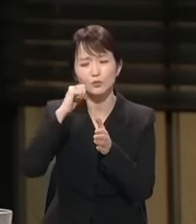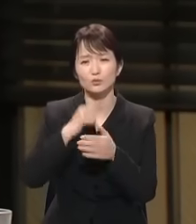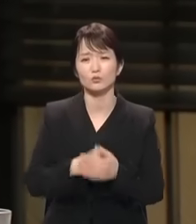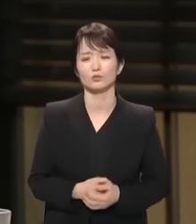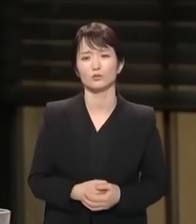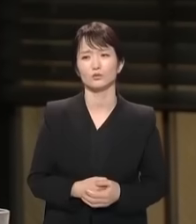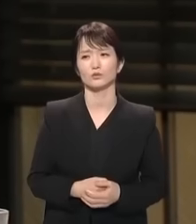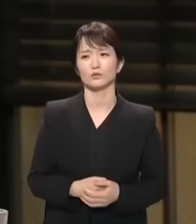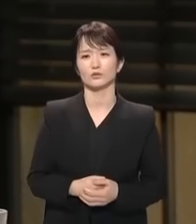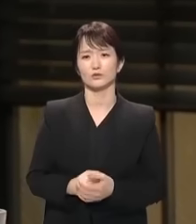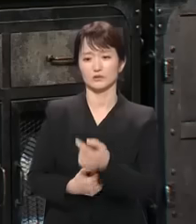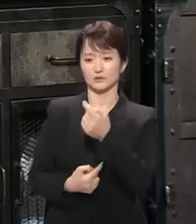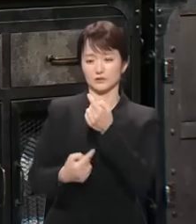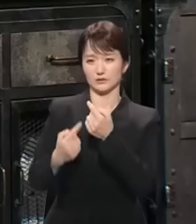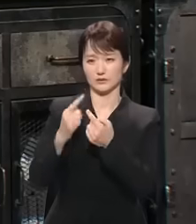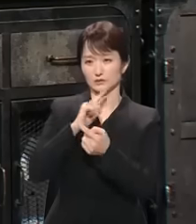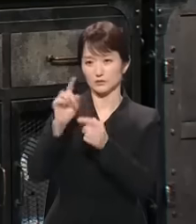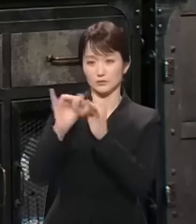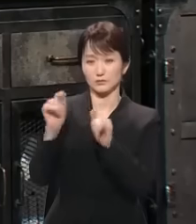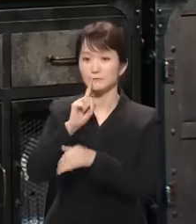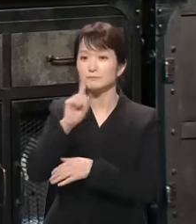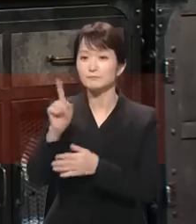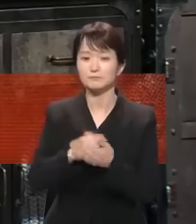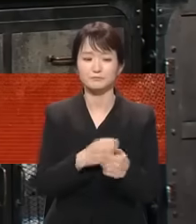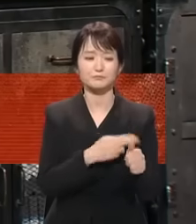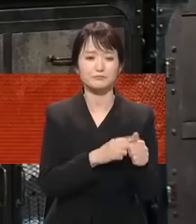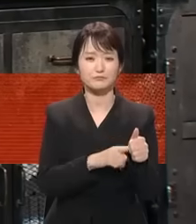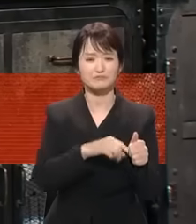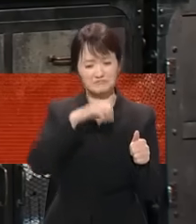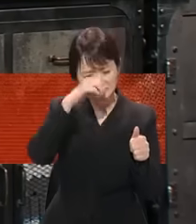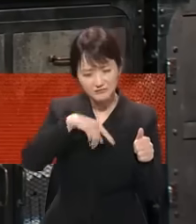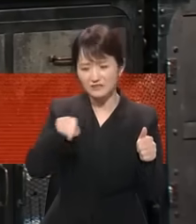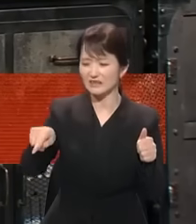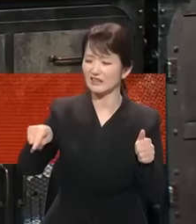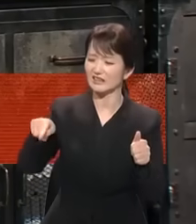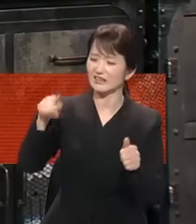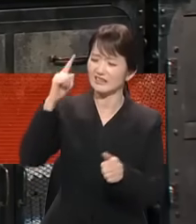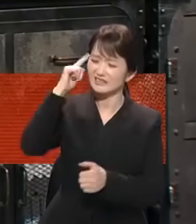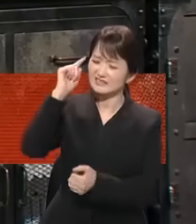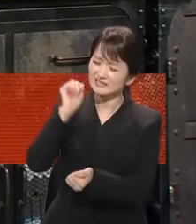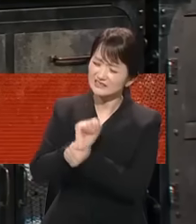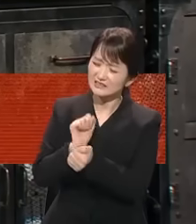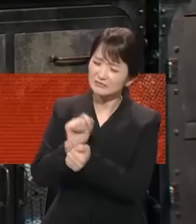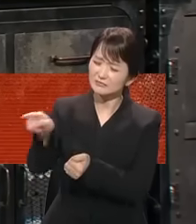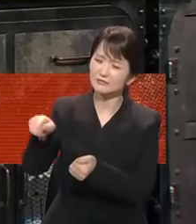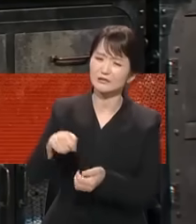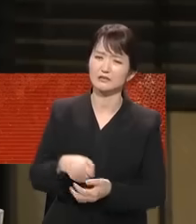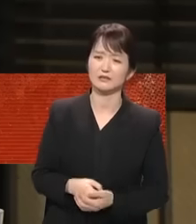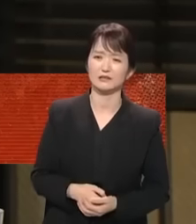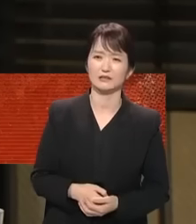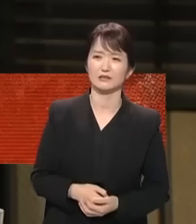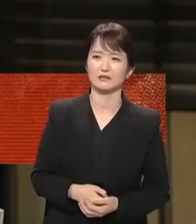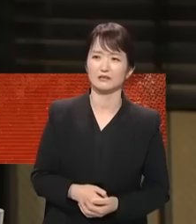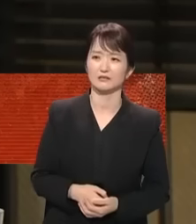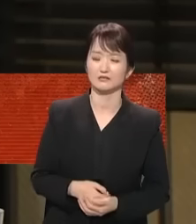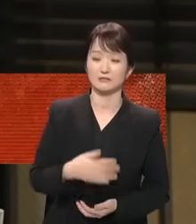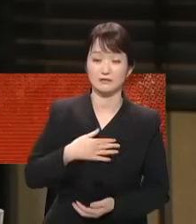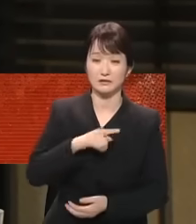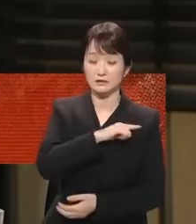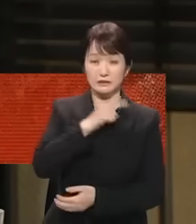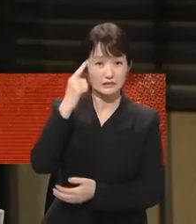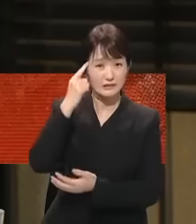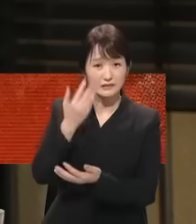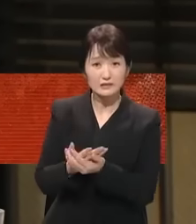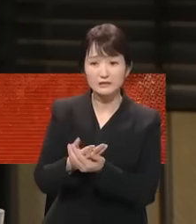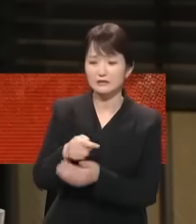제보자들 두 장에 따르면 교수는 그냥 툭하면 멍청하다 이렇게 비하하면서 전 제일 충격게 넌